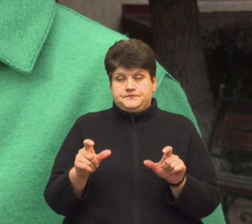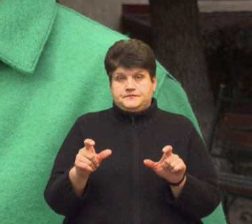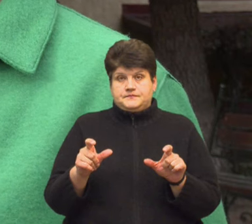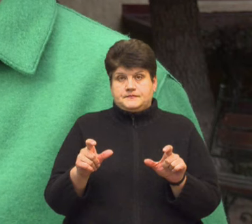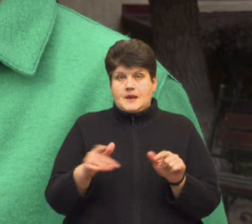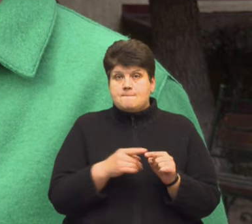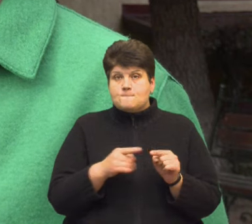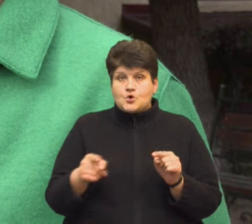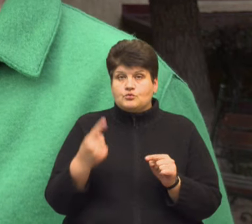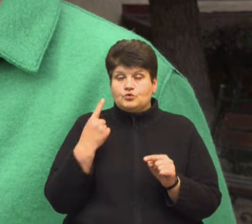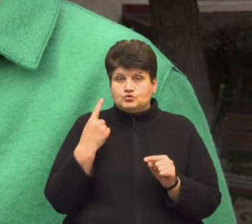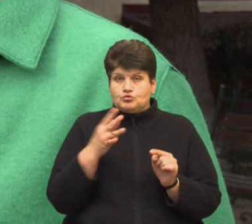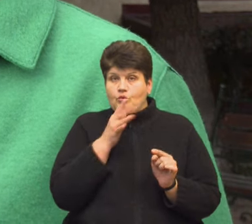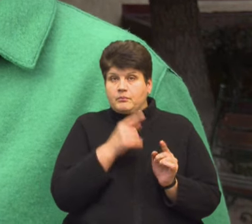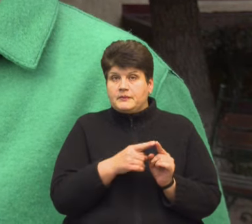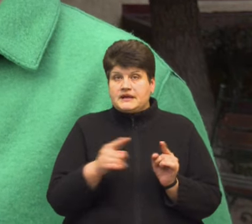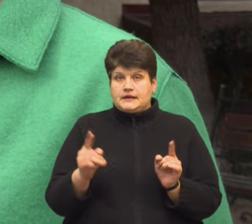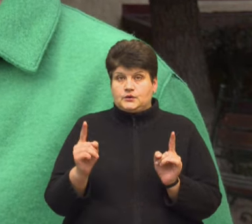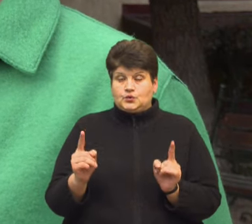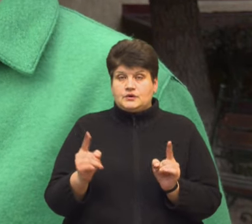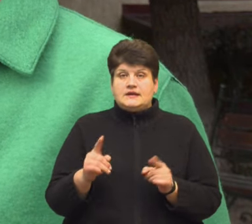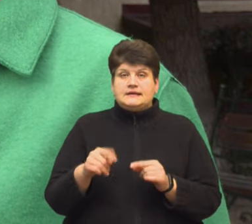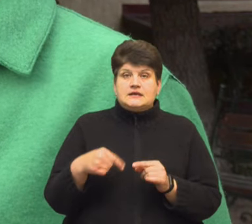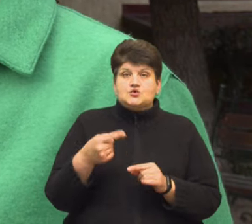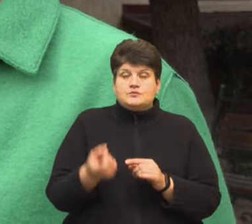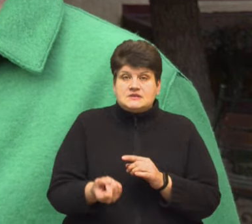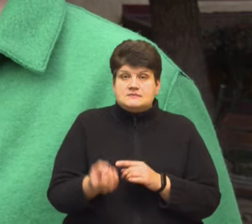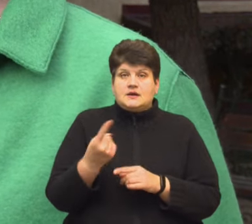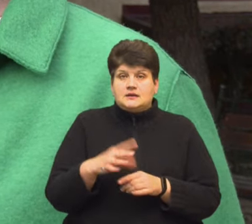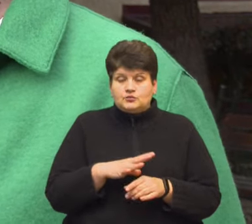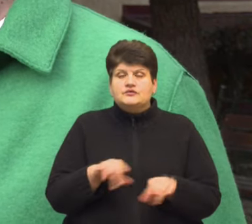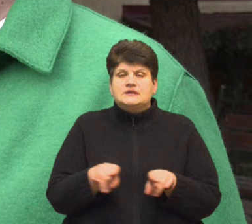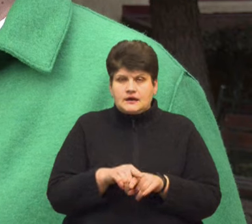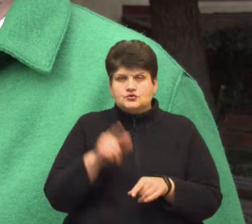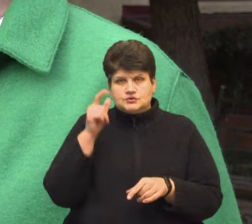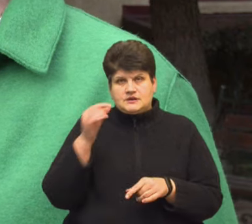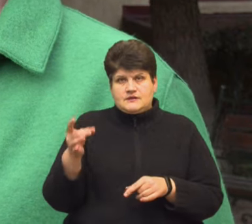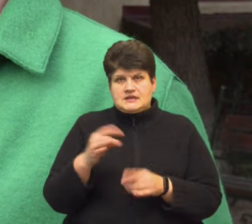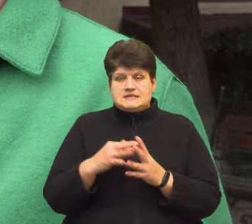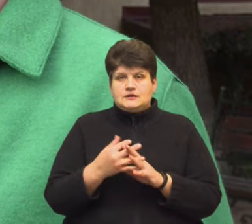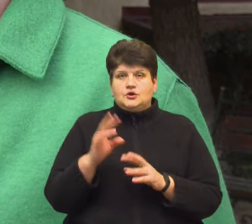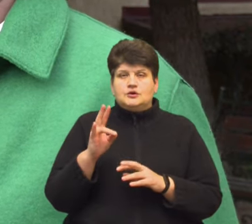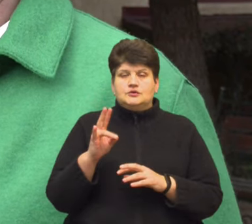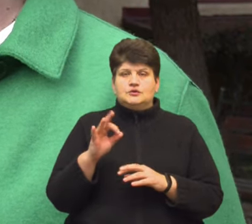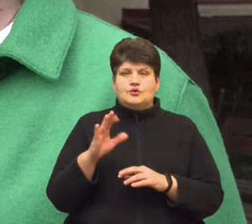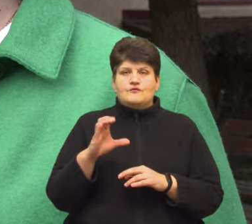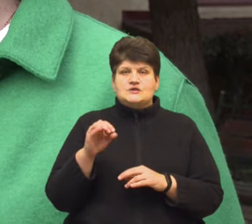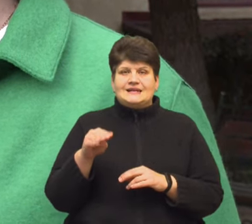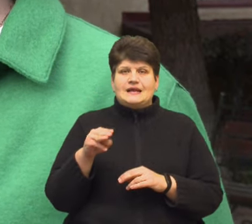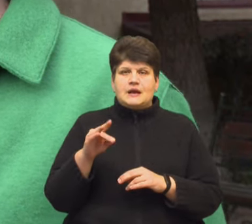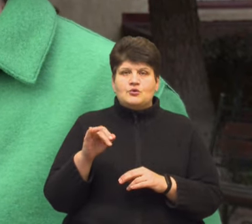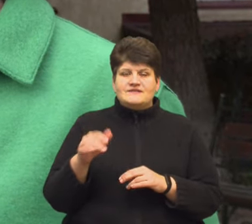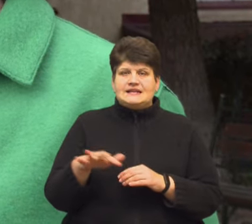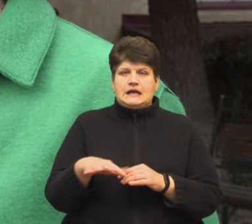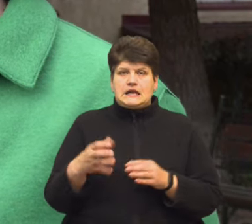протягом одного інкубаційного періоду і наступний спалах Це був також в Чортківському районі село Новоставці трибухівська територіальна